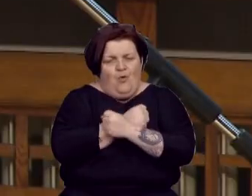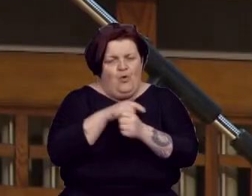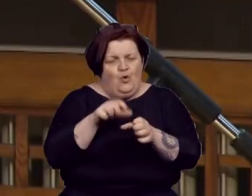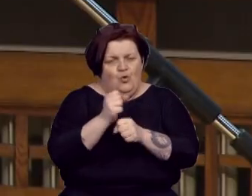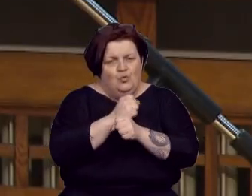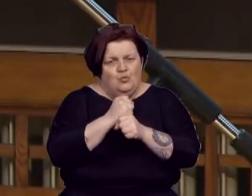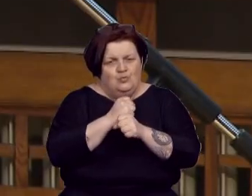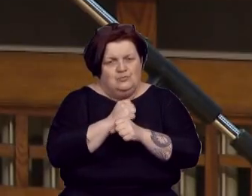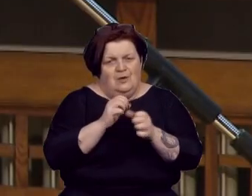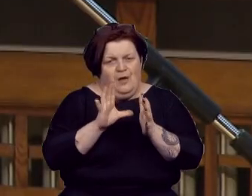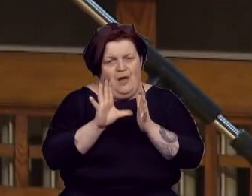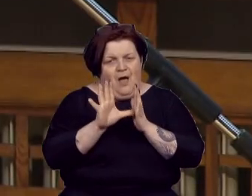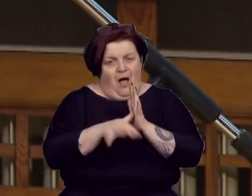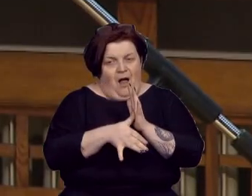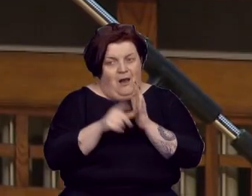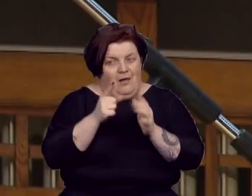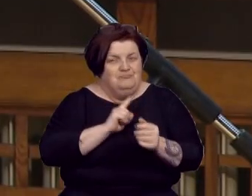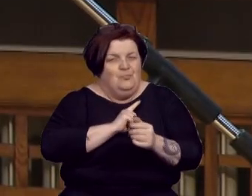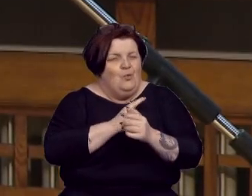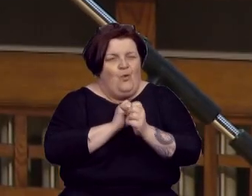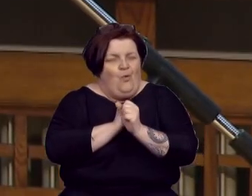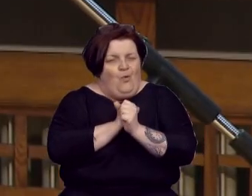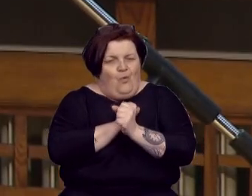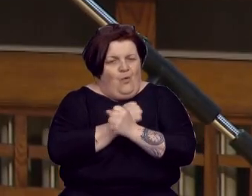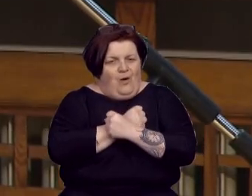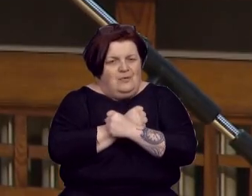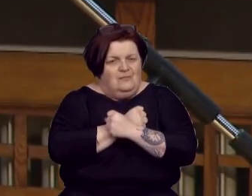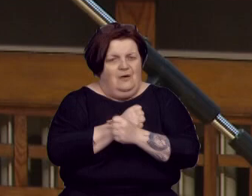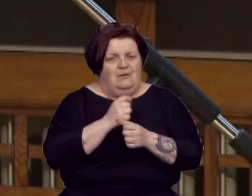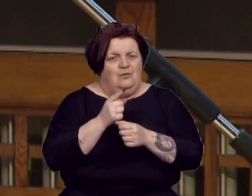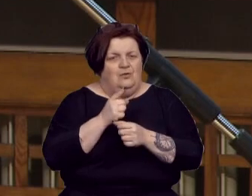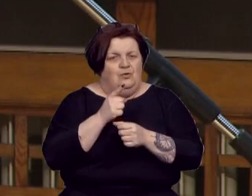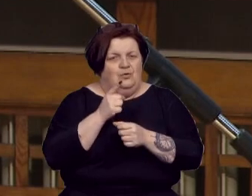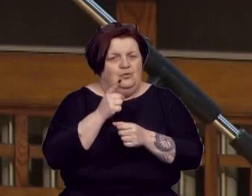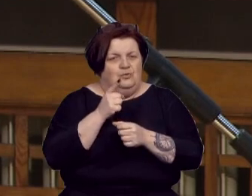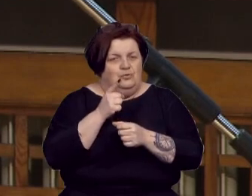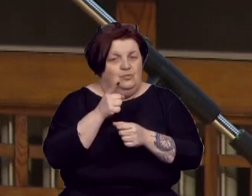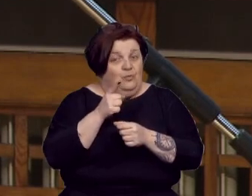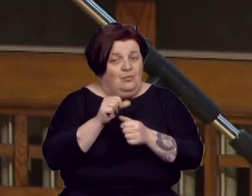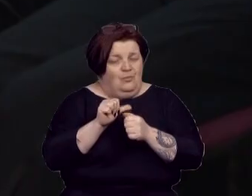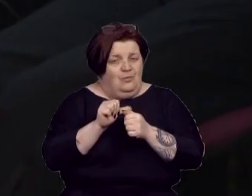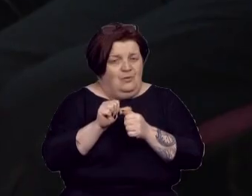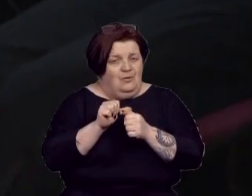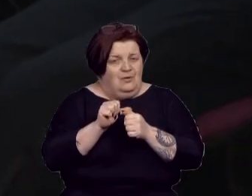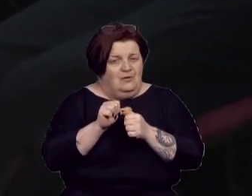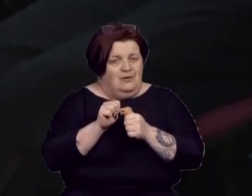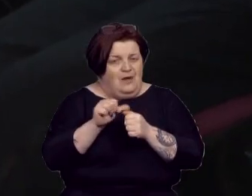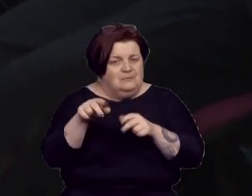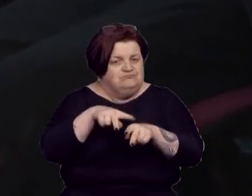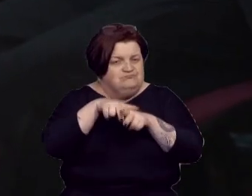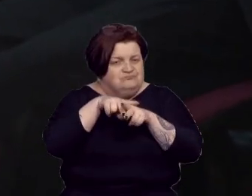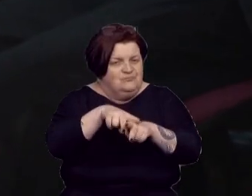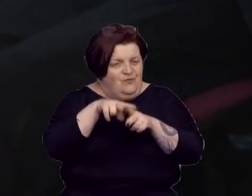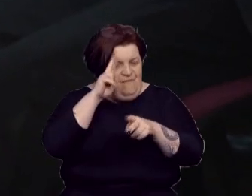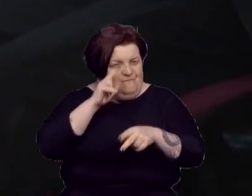zakochała się w Grudziądzu, ale jej kochankiem, przepraszam, że tak to wyrażę, ale to są pani słowa, jest